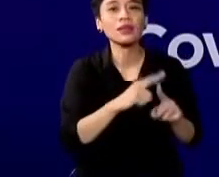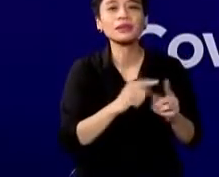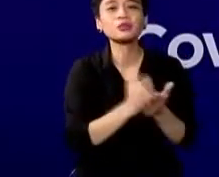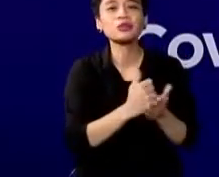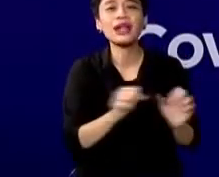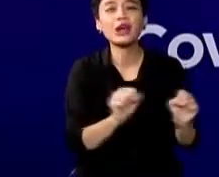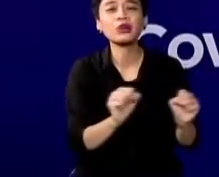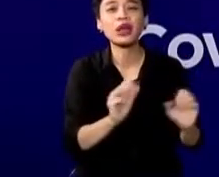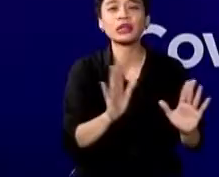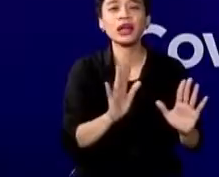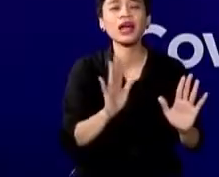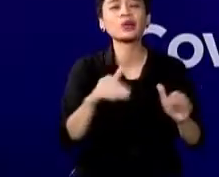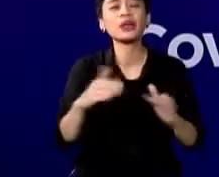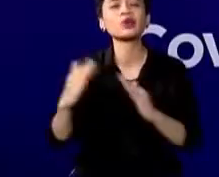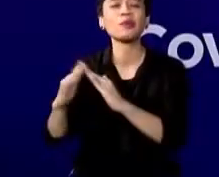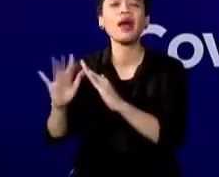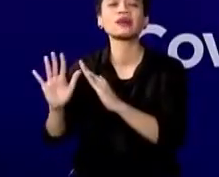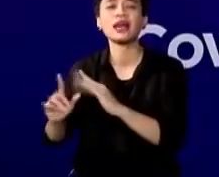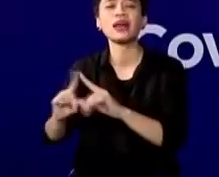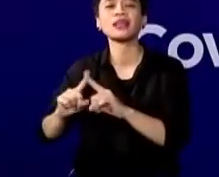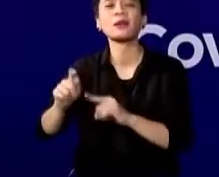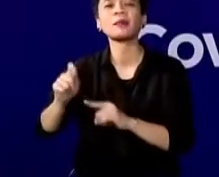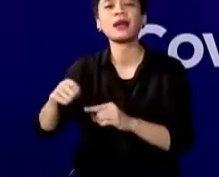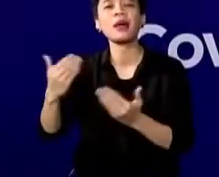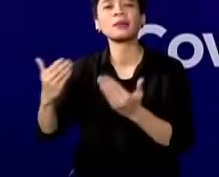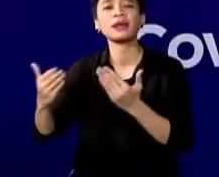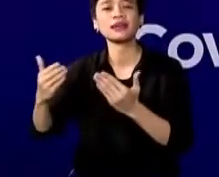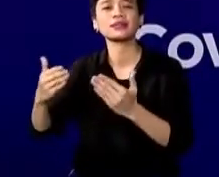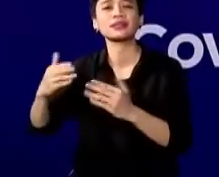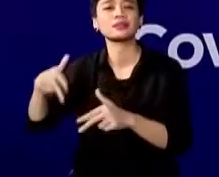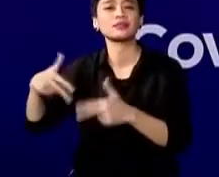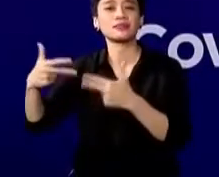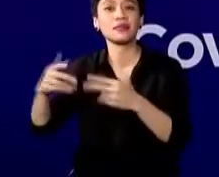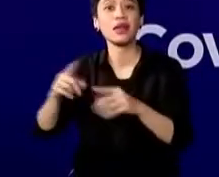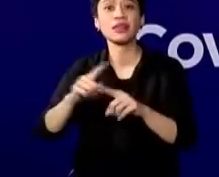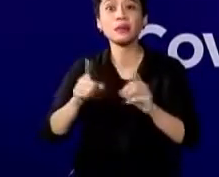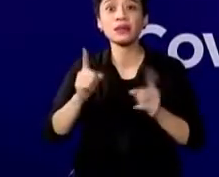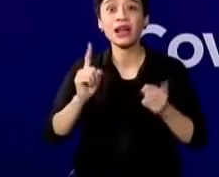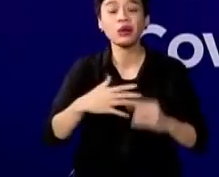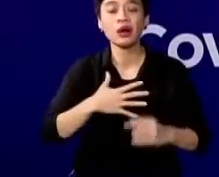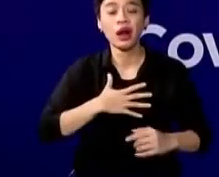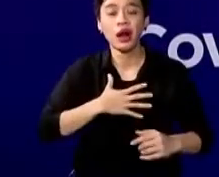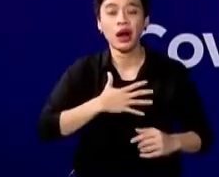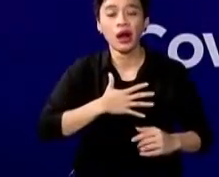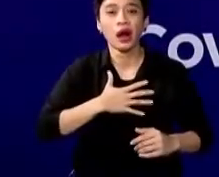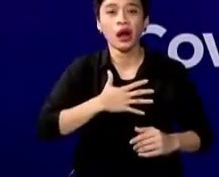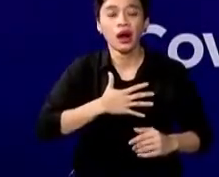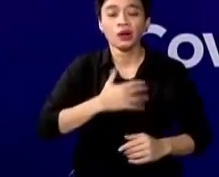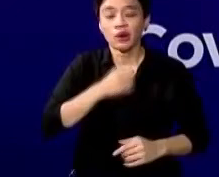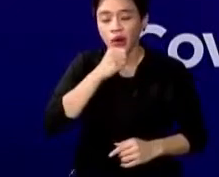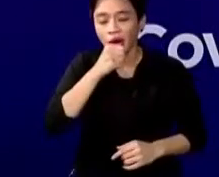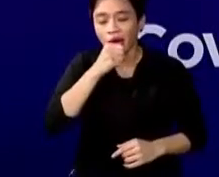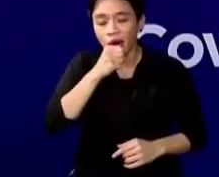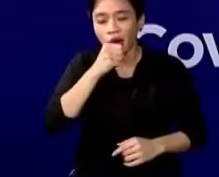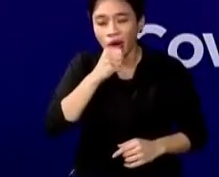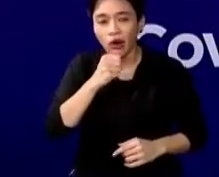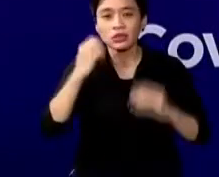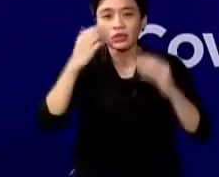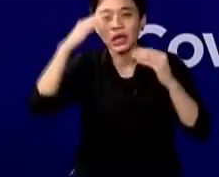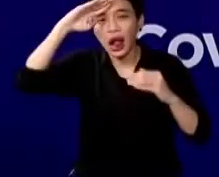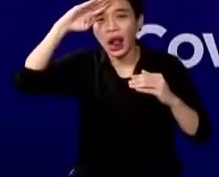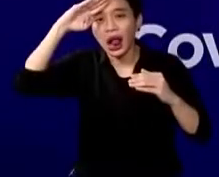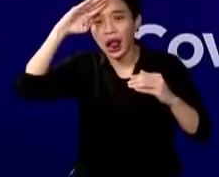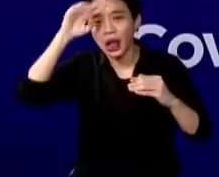emergencinya tapi kalau ada emergency misalnya sesak batuk demam kemudian sudah ada gejala ini tentu ada